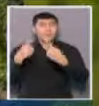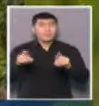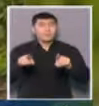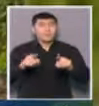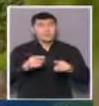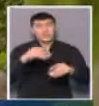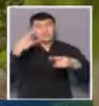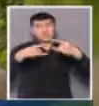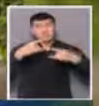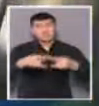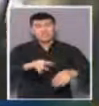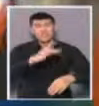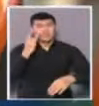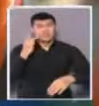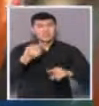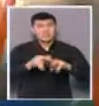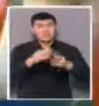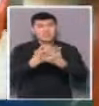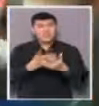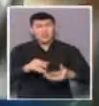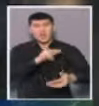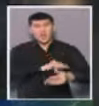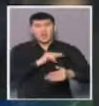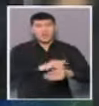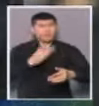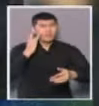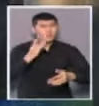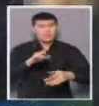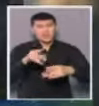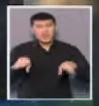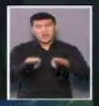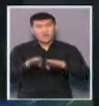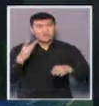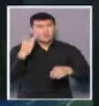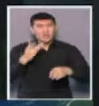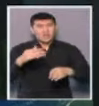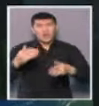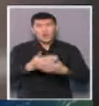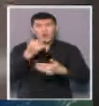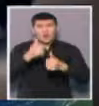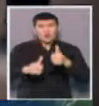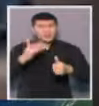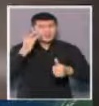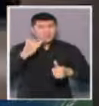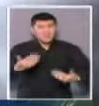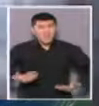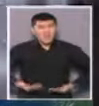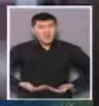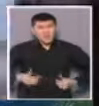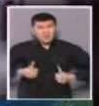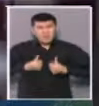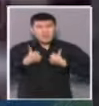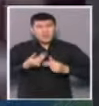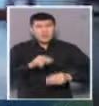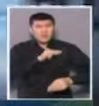сияқты телевизияны жанай өтіп, көктей шолып, дүние етіп, жолшыбай соққан жан емес. Ол телесиқырға